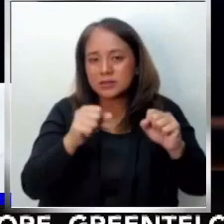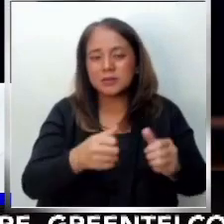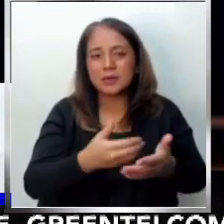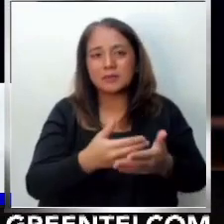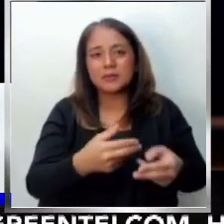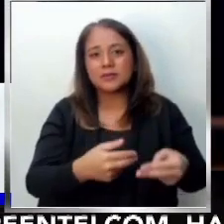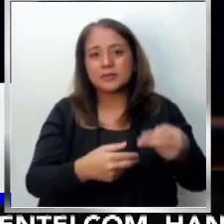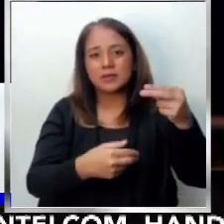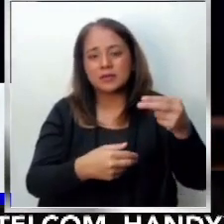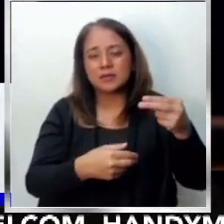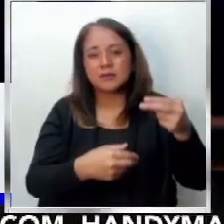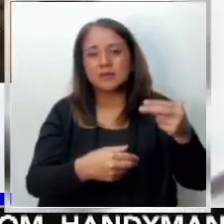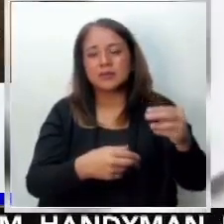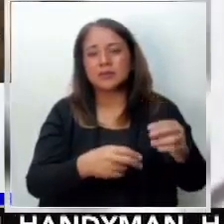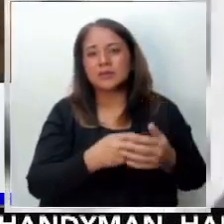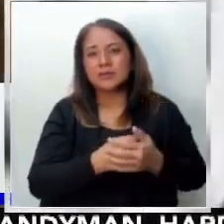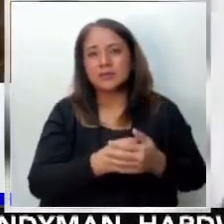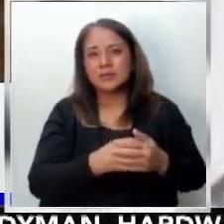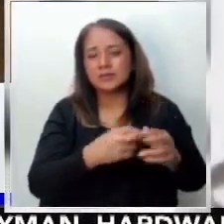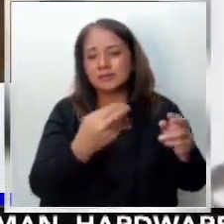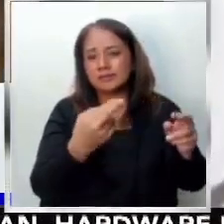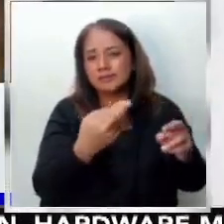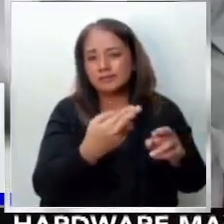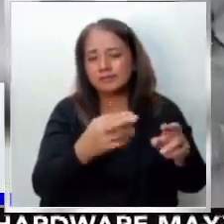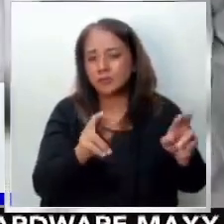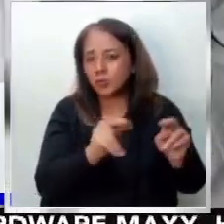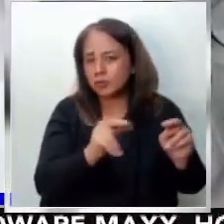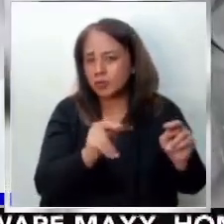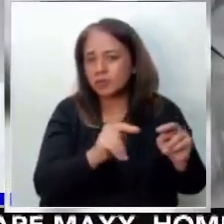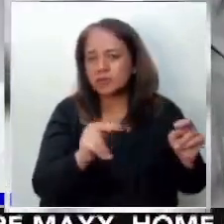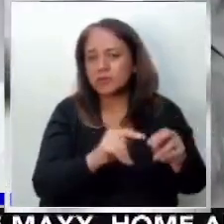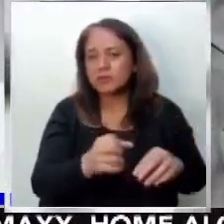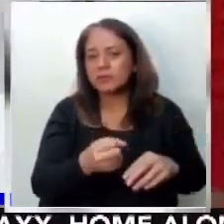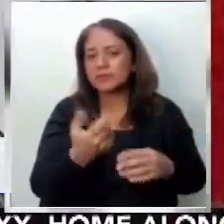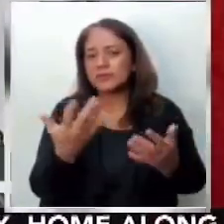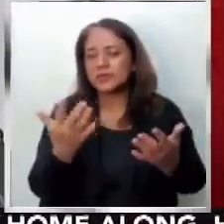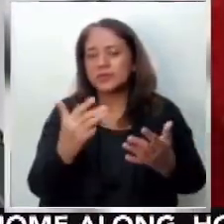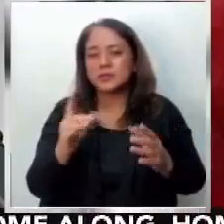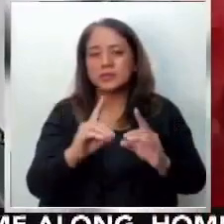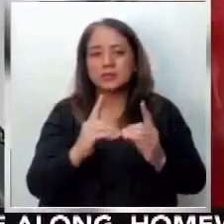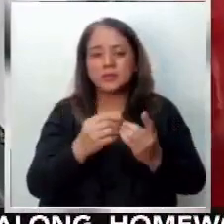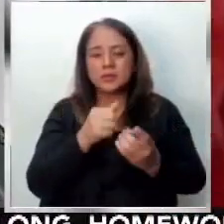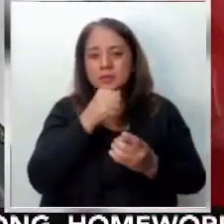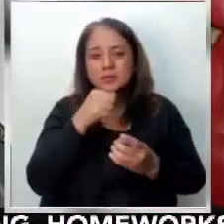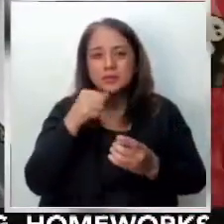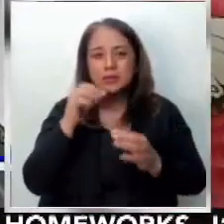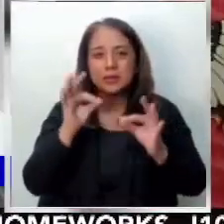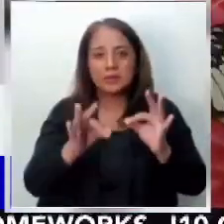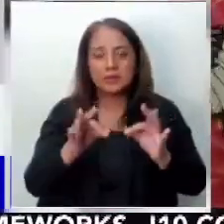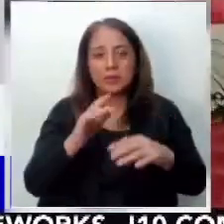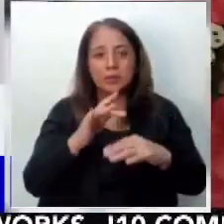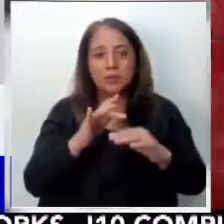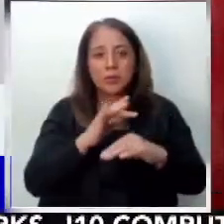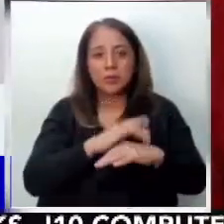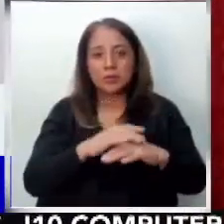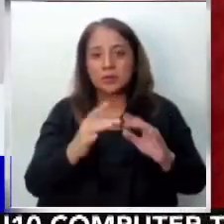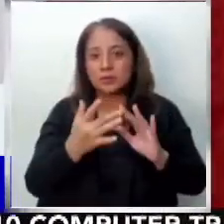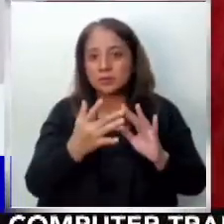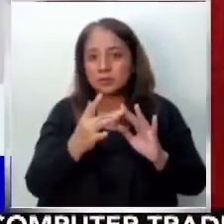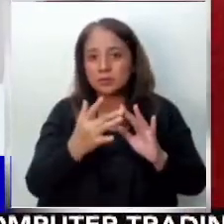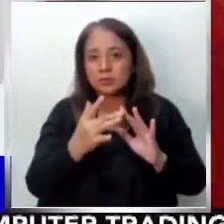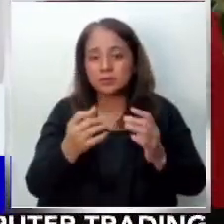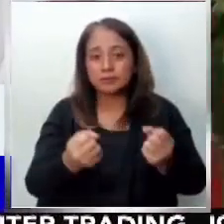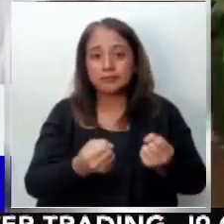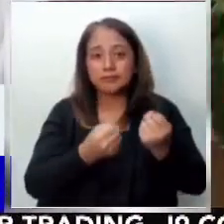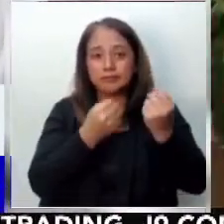sa normal na kalakaran. Paalala dito ng Department of Agriculture. If this is an online transaction, ang suggestion lang po